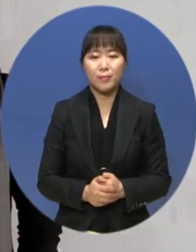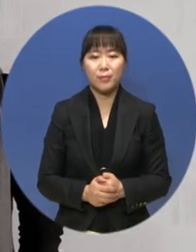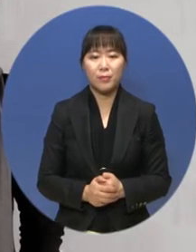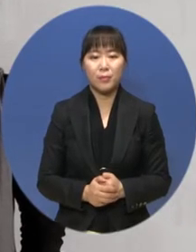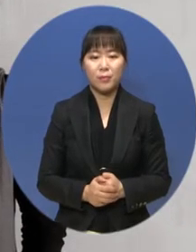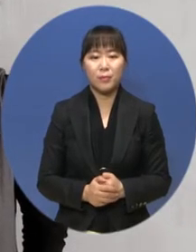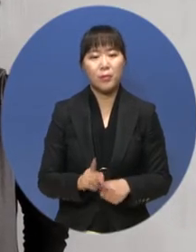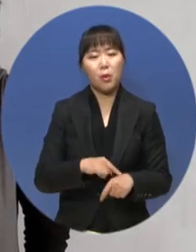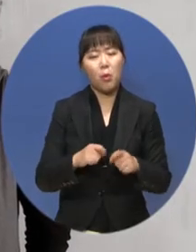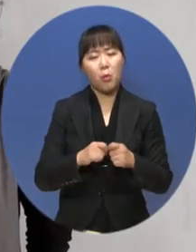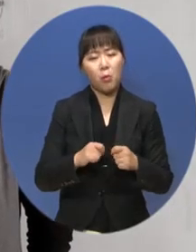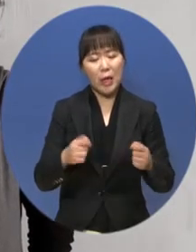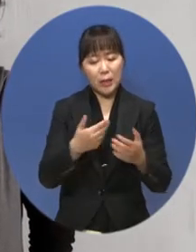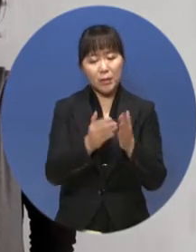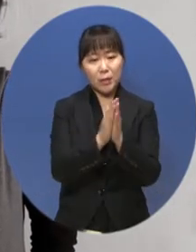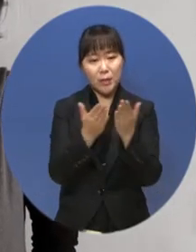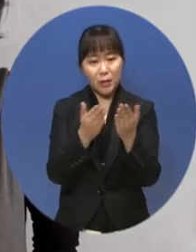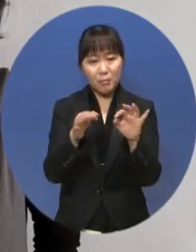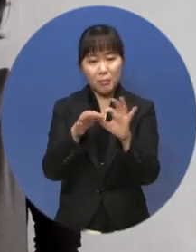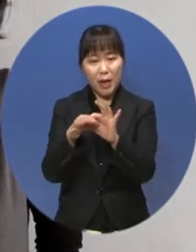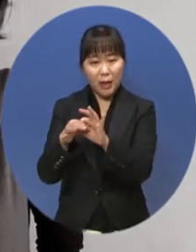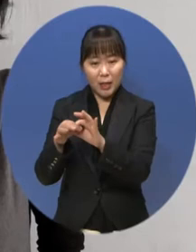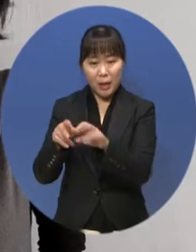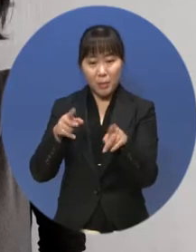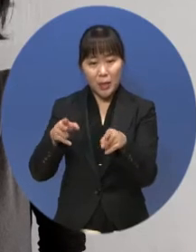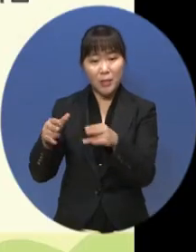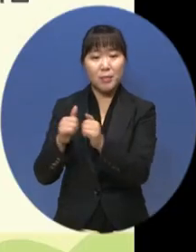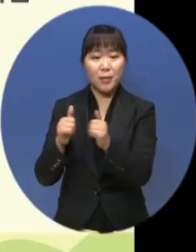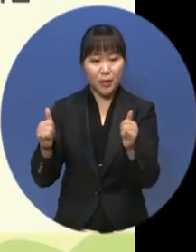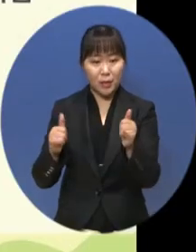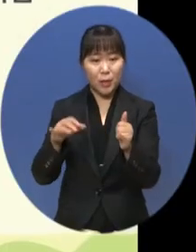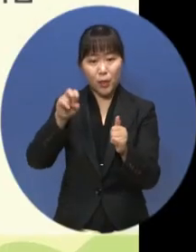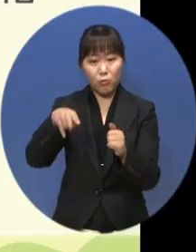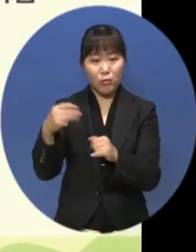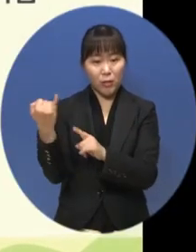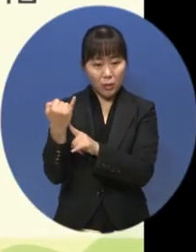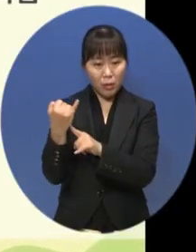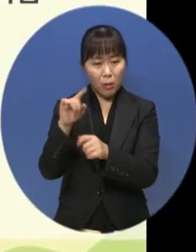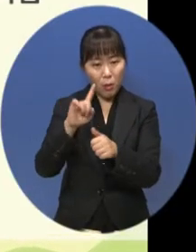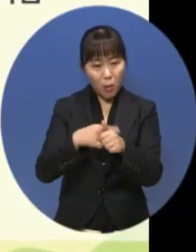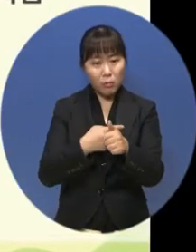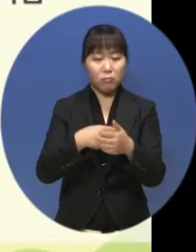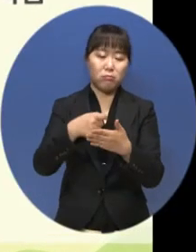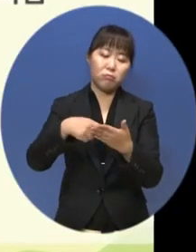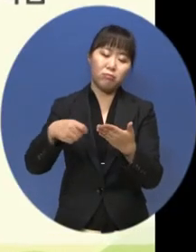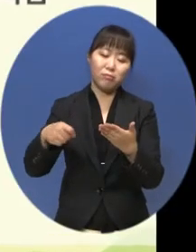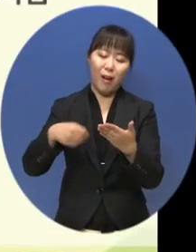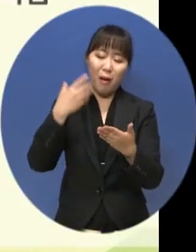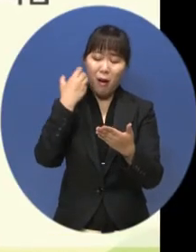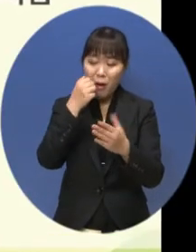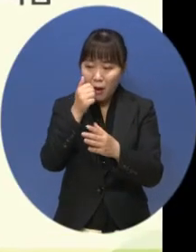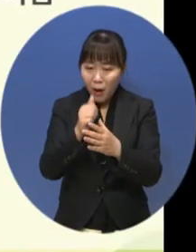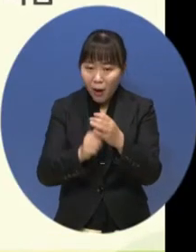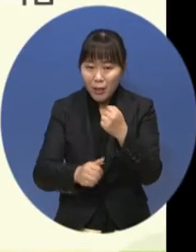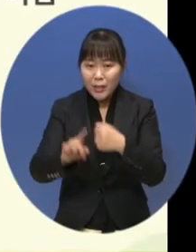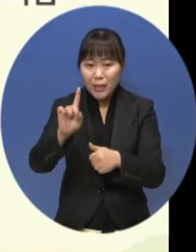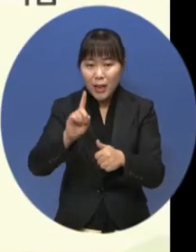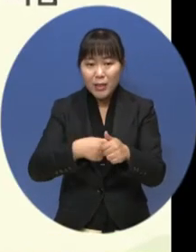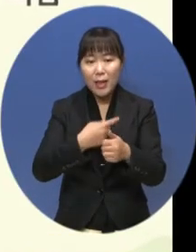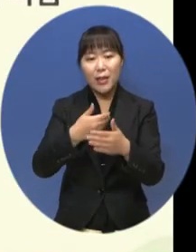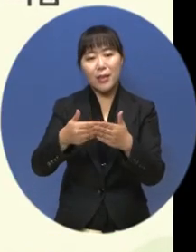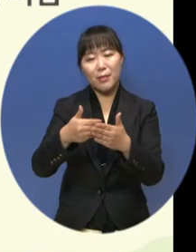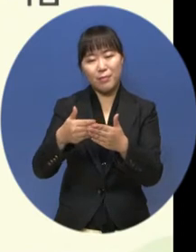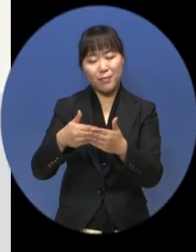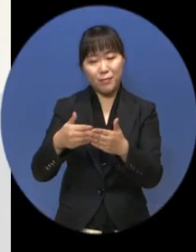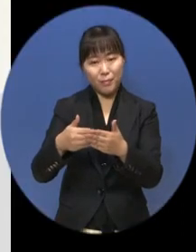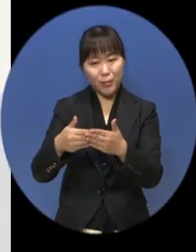오랜 세월 그림책을 엮어온 편집자였던 유현미 작가는 우연히 드로잉의 매력에 빠져 자연스럽게 그림을